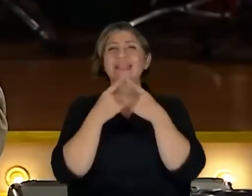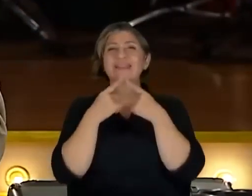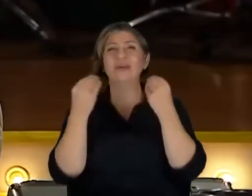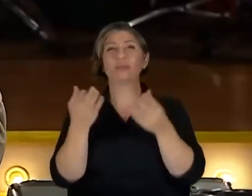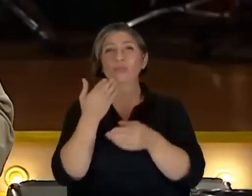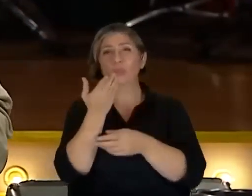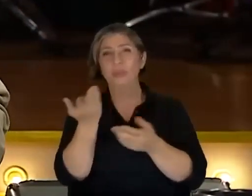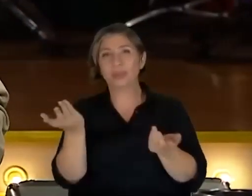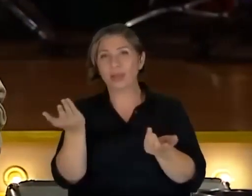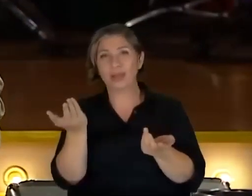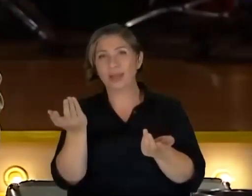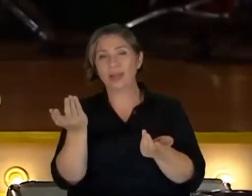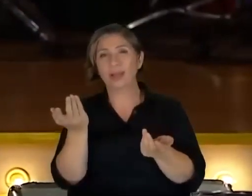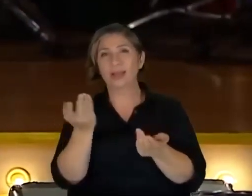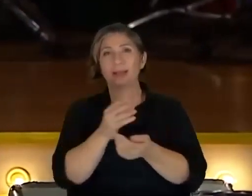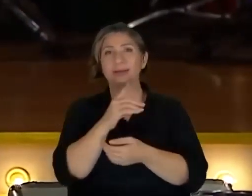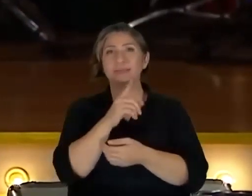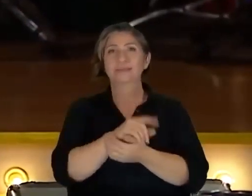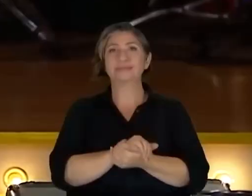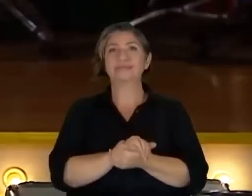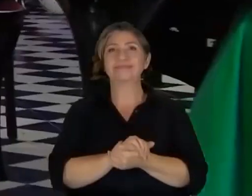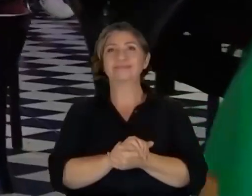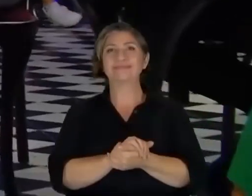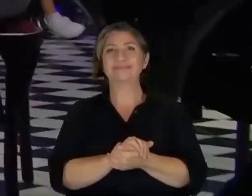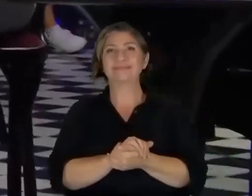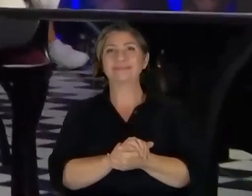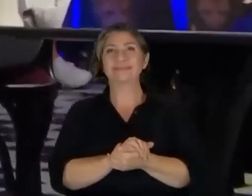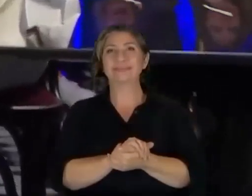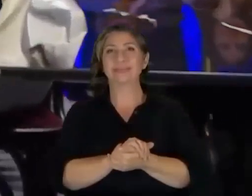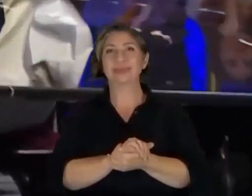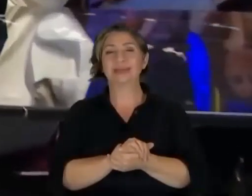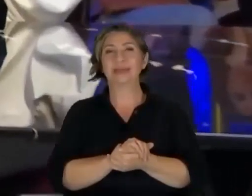şerbet. Şerbet. Bu ne ayol? Bunu niye çekindin böyle bir şey? Bu nedir?